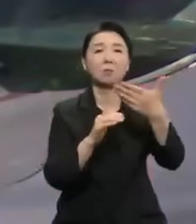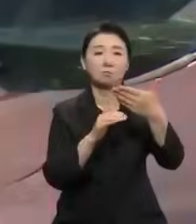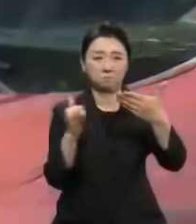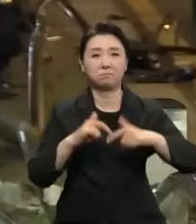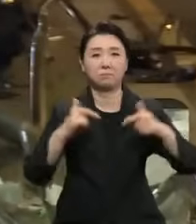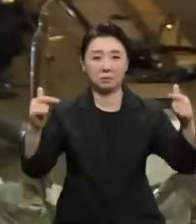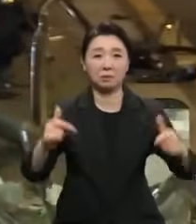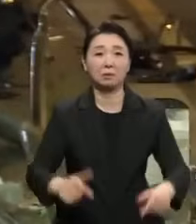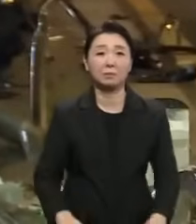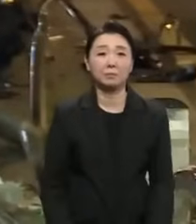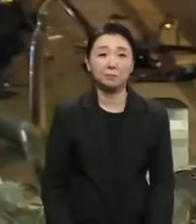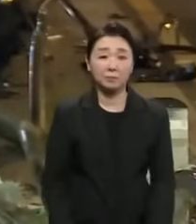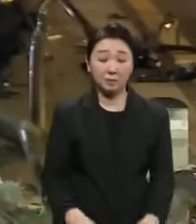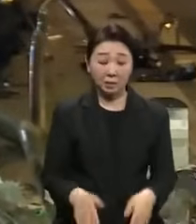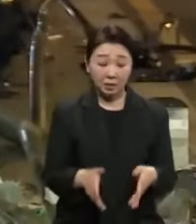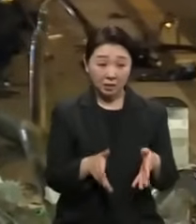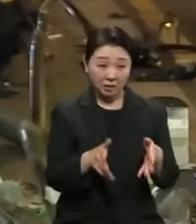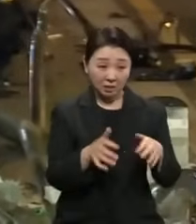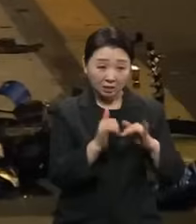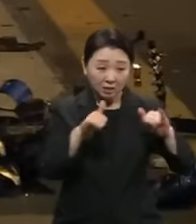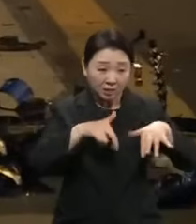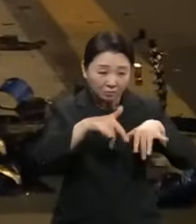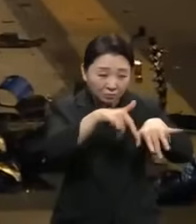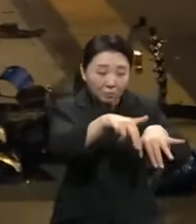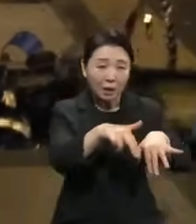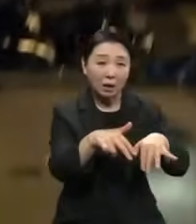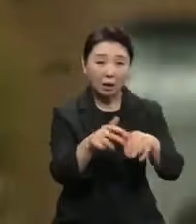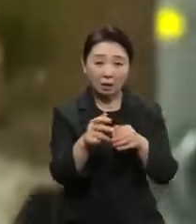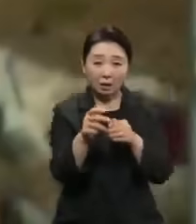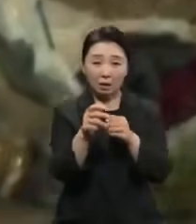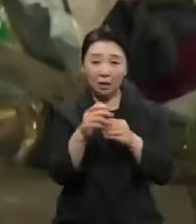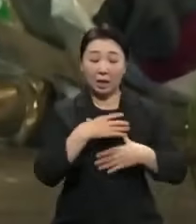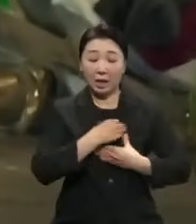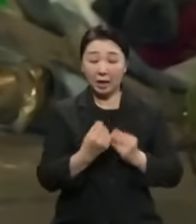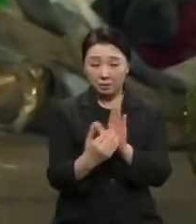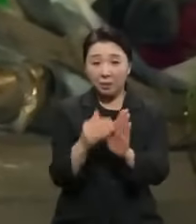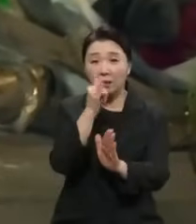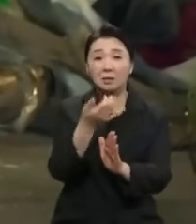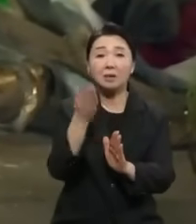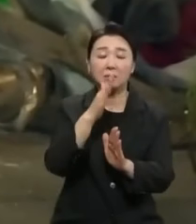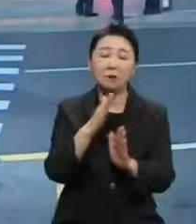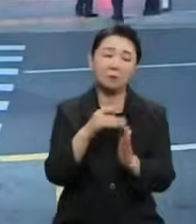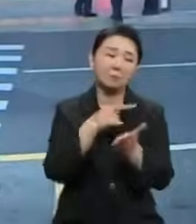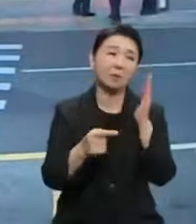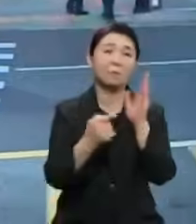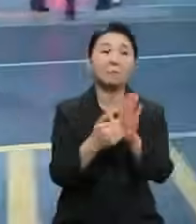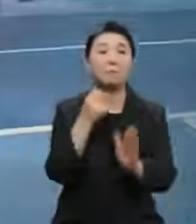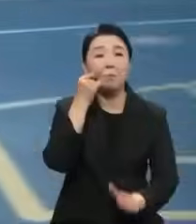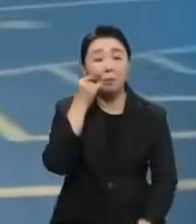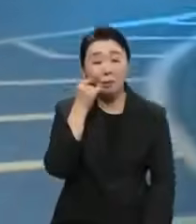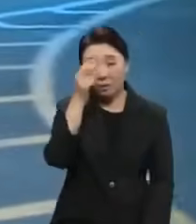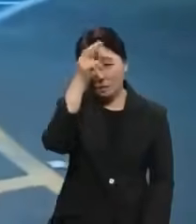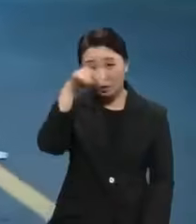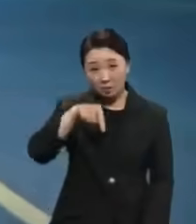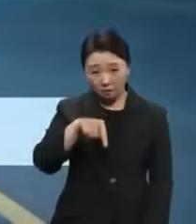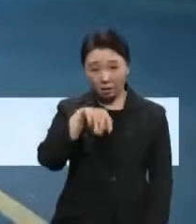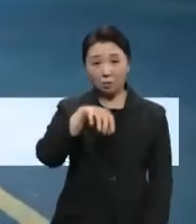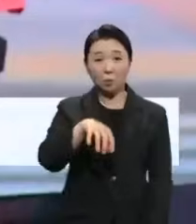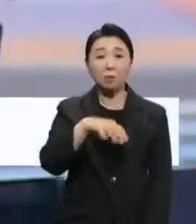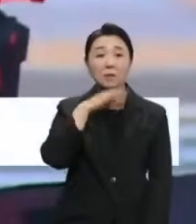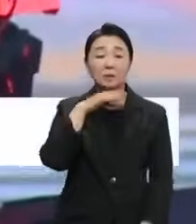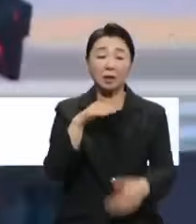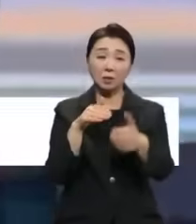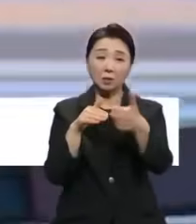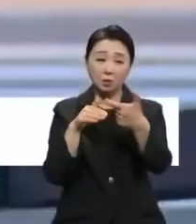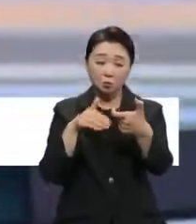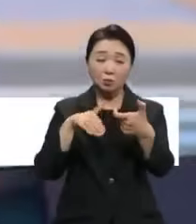늘어났습니다. 인도에는 안전펜스가 설치돼 있었지만 인명피해를 막지는 못했습니다. 경찰은 현장에서 60대